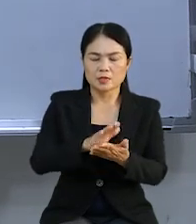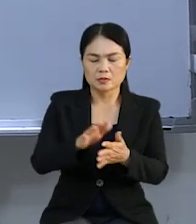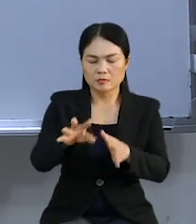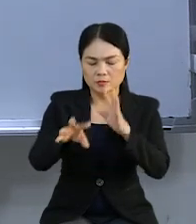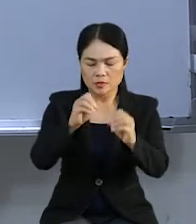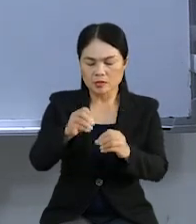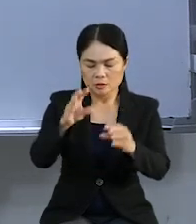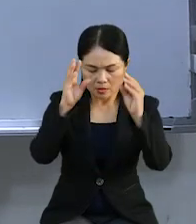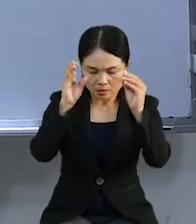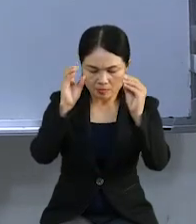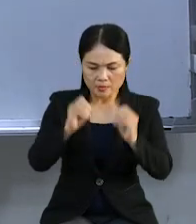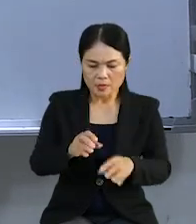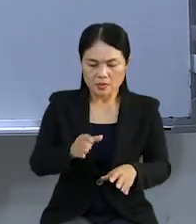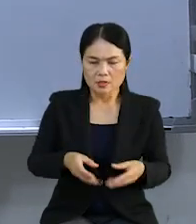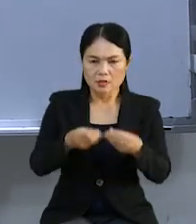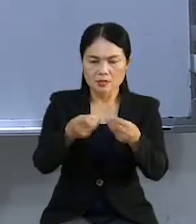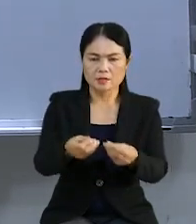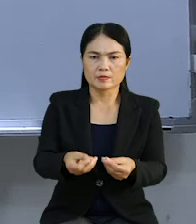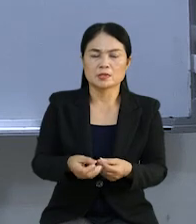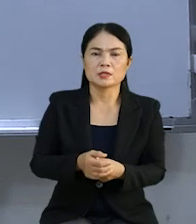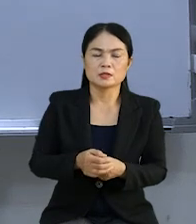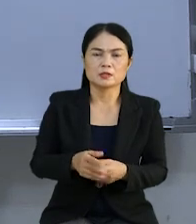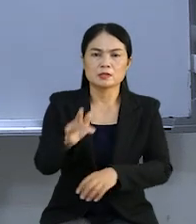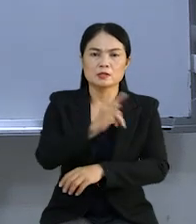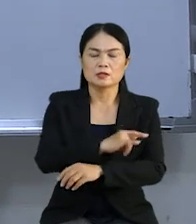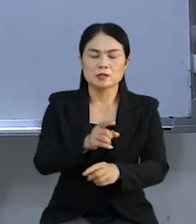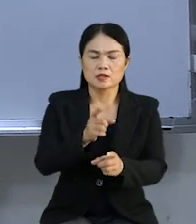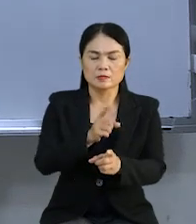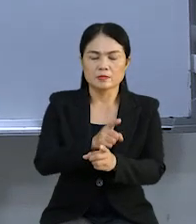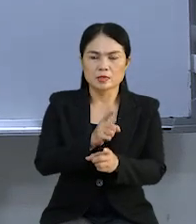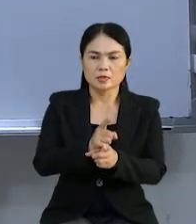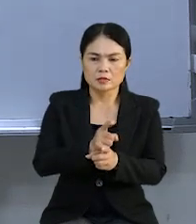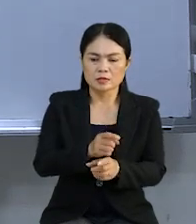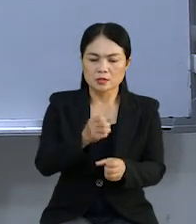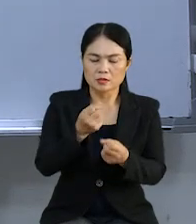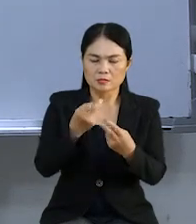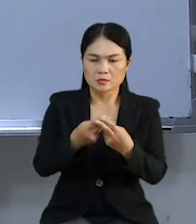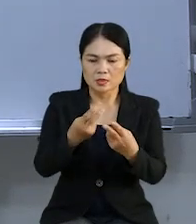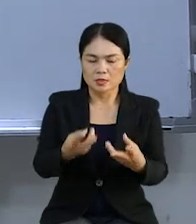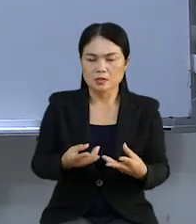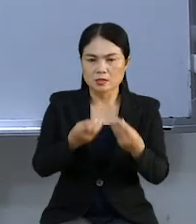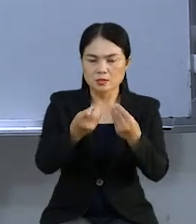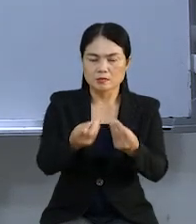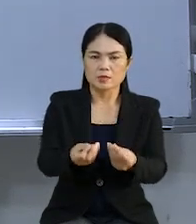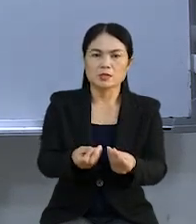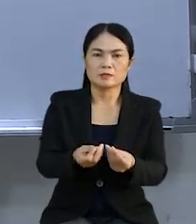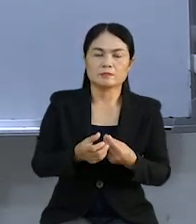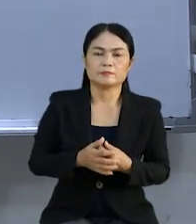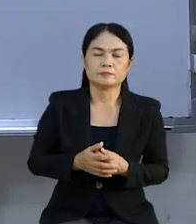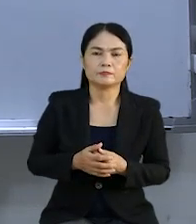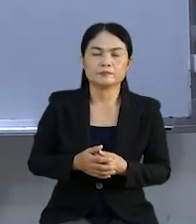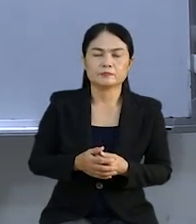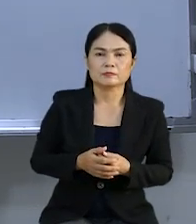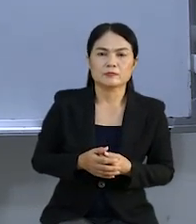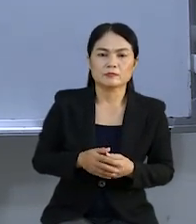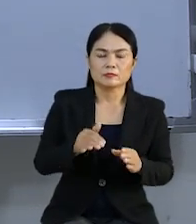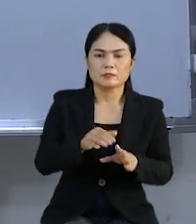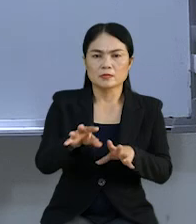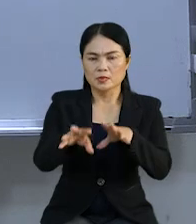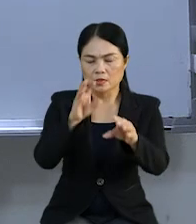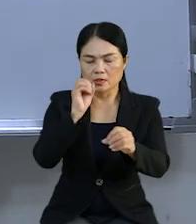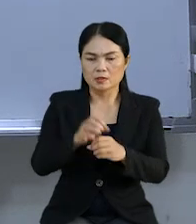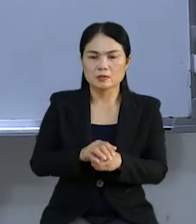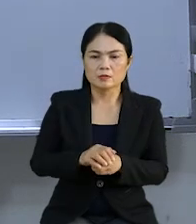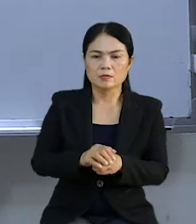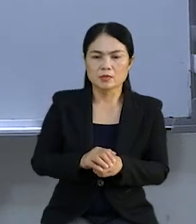ได้ลูกครูนักครูบักโก้บานพระดอลอ้อยมาจีประจำก้นเตยเพื่อจำไรนะโยตจูนโลกวิ่งพองบานกลายปีการเรียนส